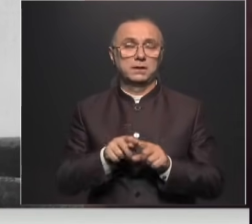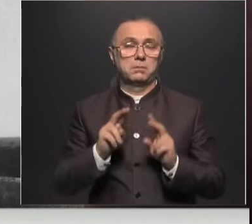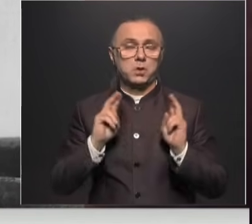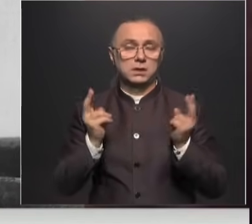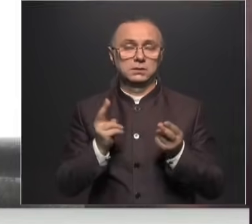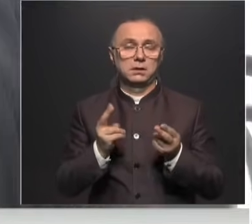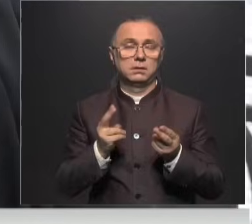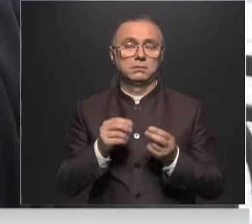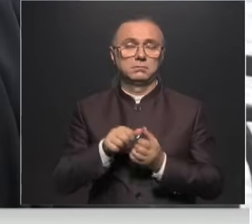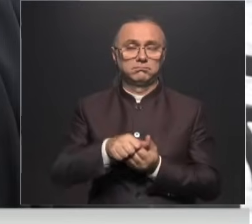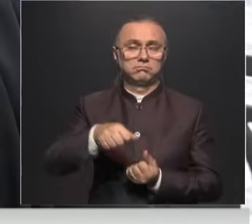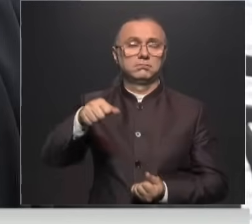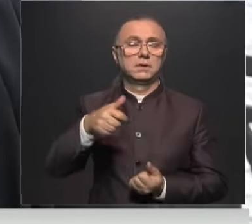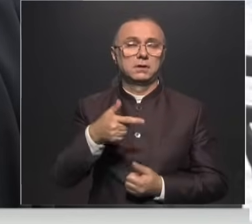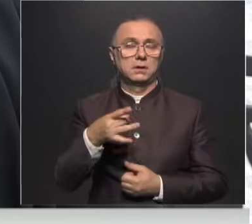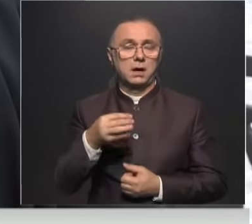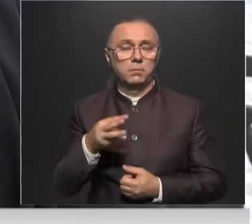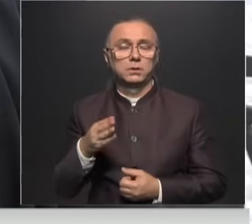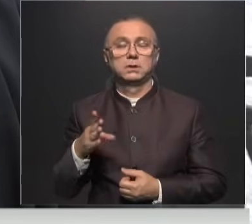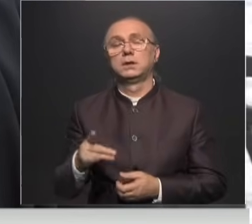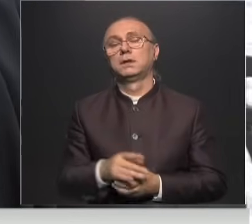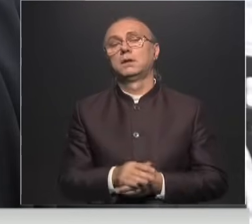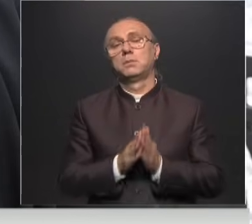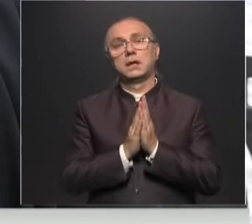грамоты, просил молитв